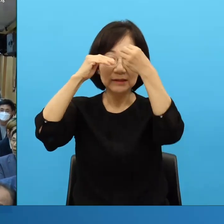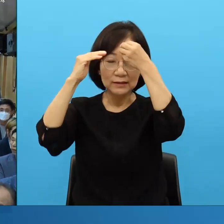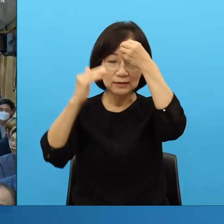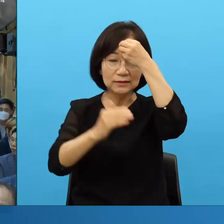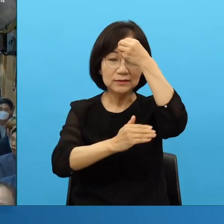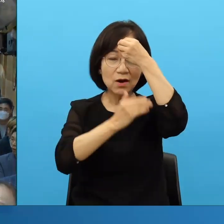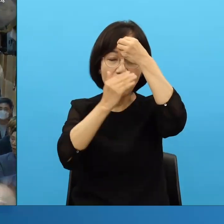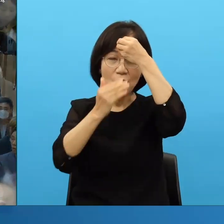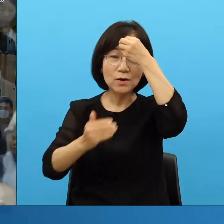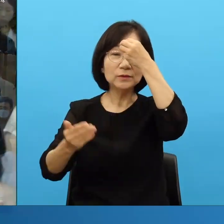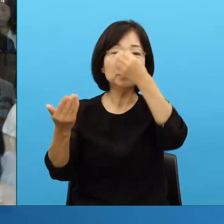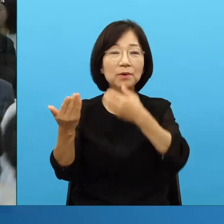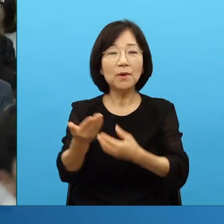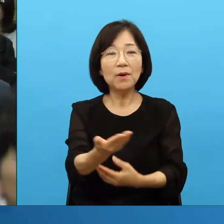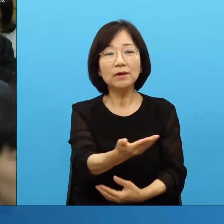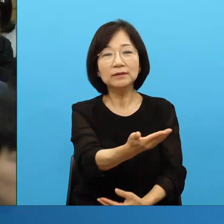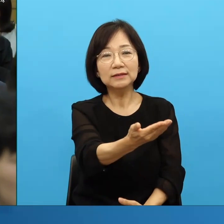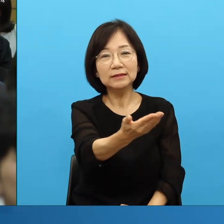주에